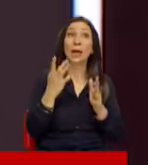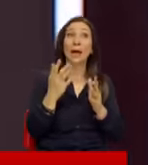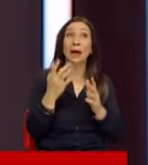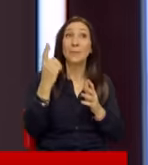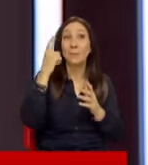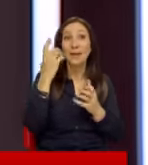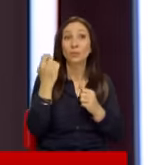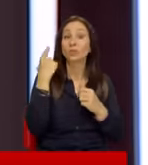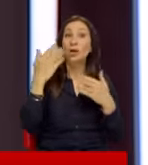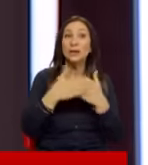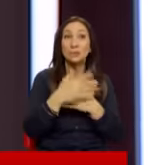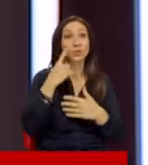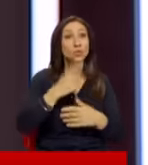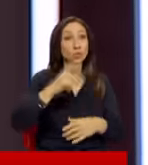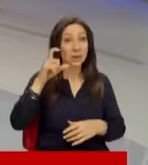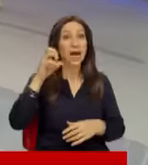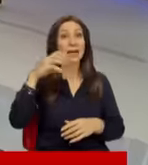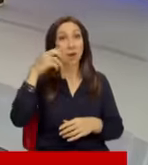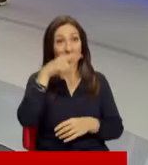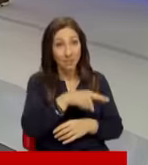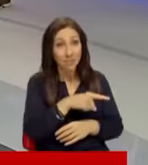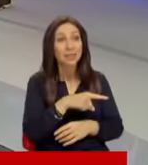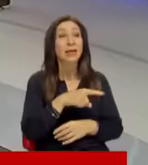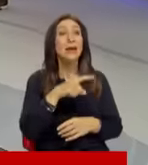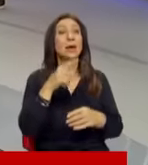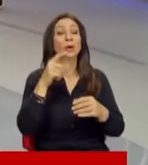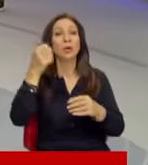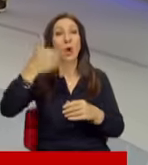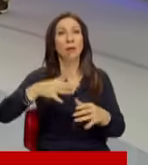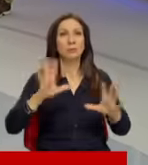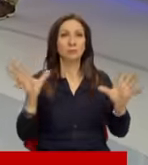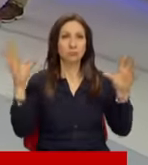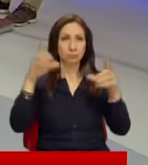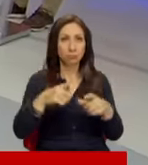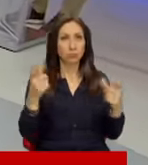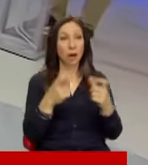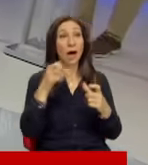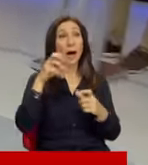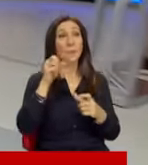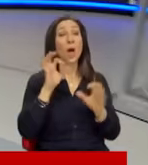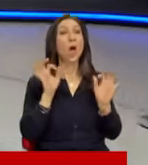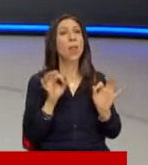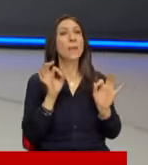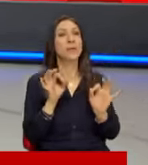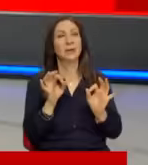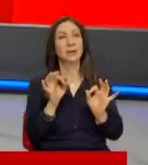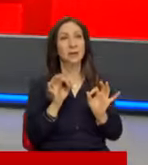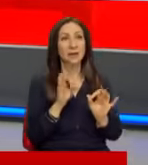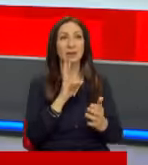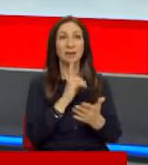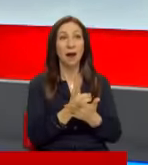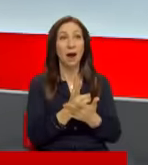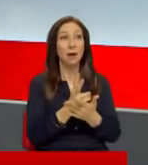alayım. Dün akşam Cumhurbaşkanı Erdoğan kurmaylarını topladı. AK Parti'nin önemli